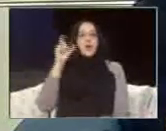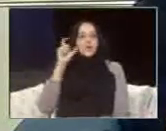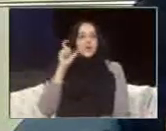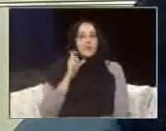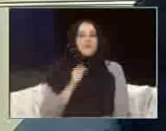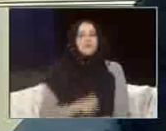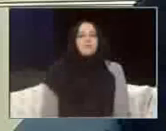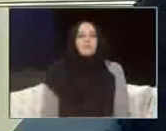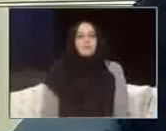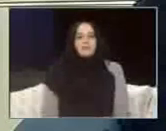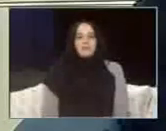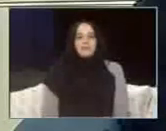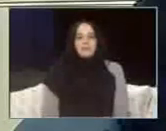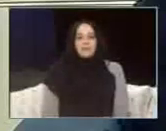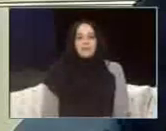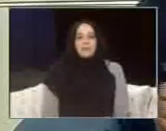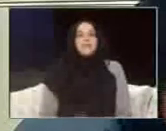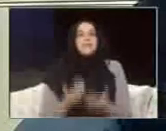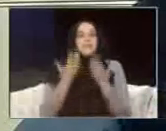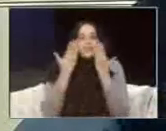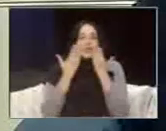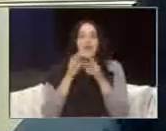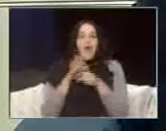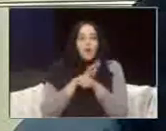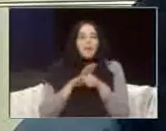نعم الكاملة في الدين، الله يكمل بك.